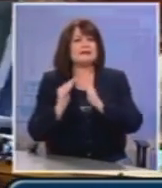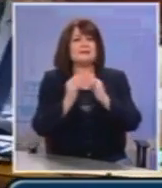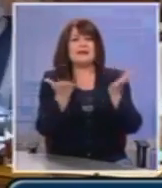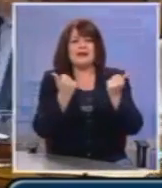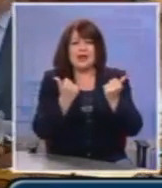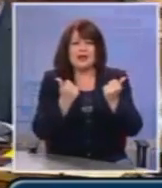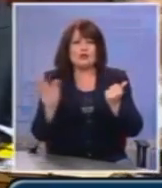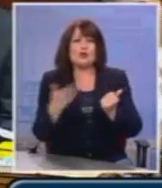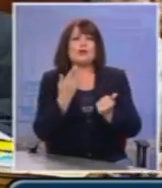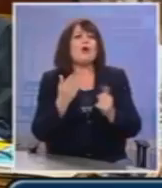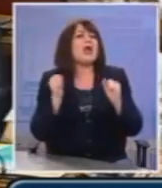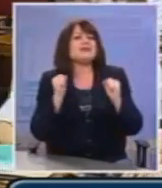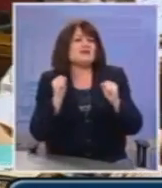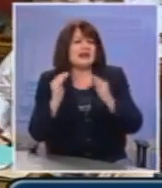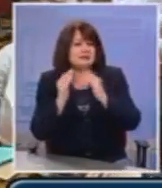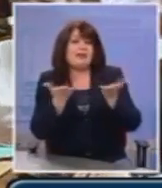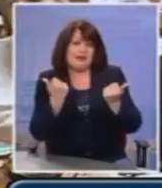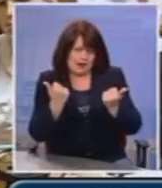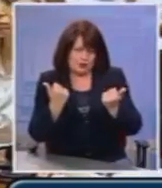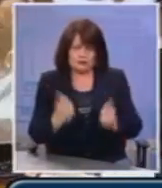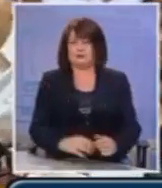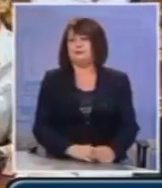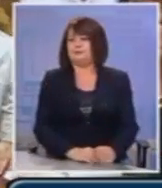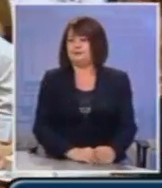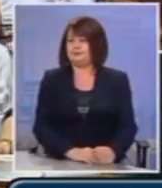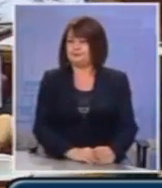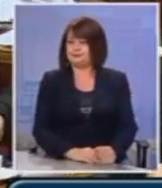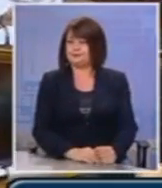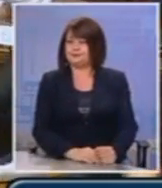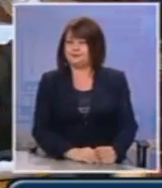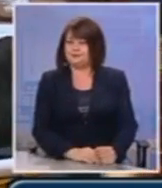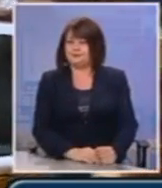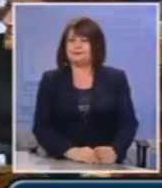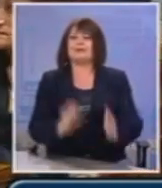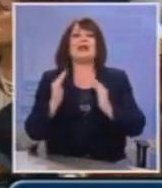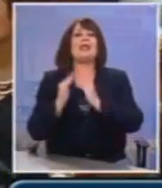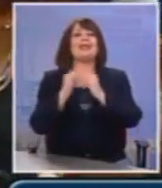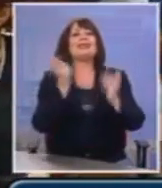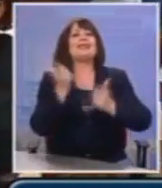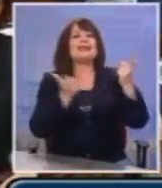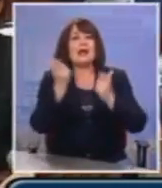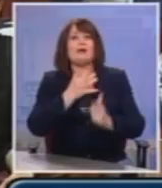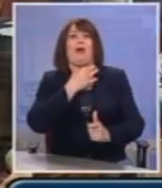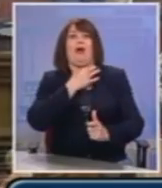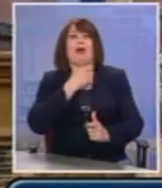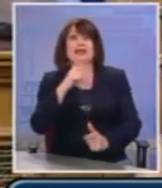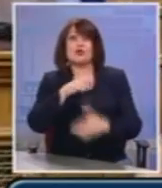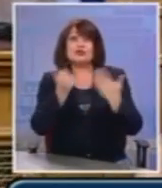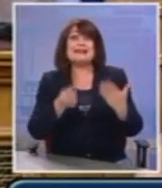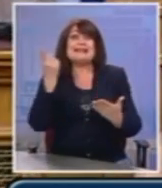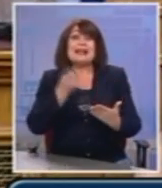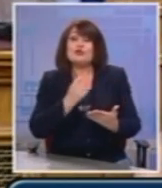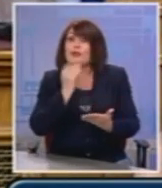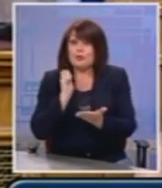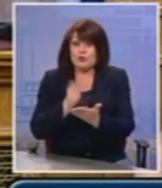χωρίς ασφαλή και επαρκή στέγη τα μη εξυπηρετούμενα στεγαστικά δάνεια έφτασαν το 26%